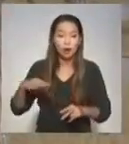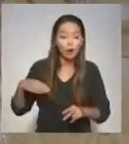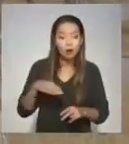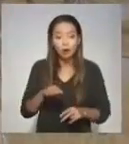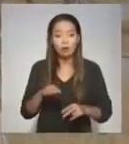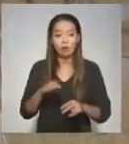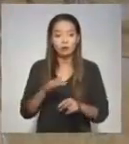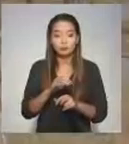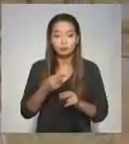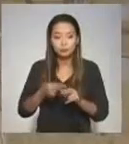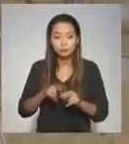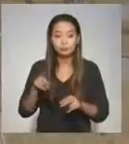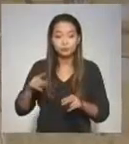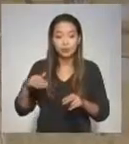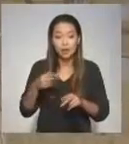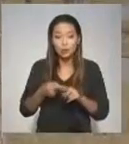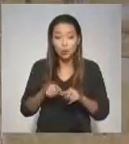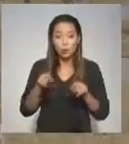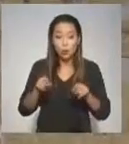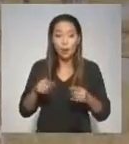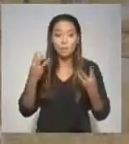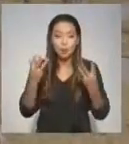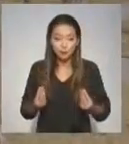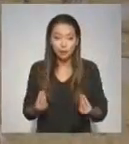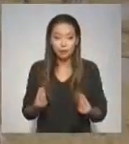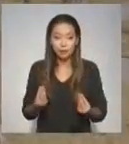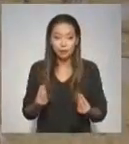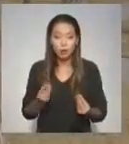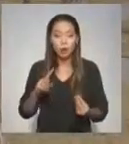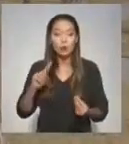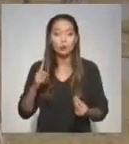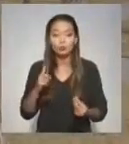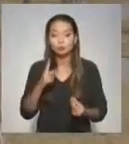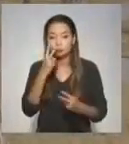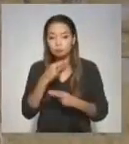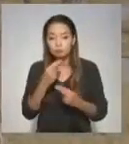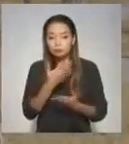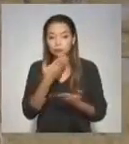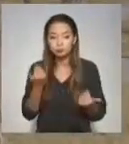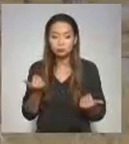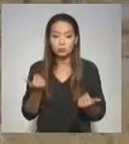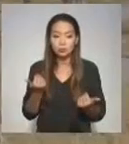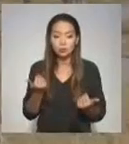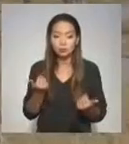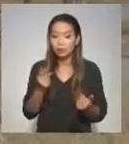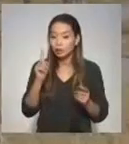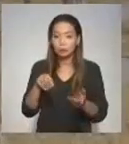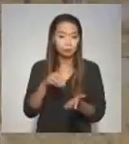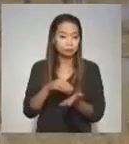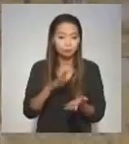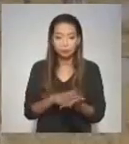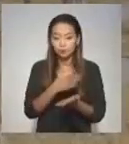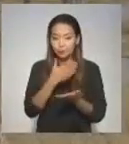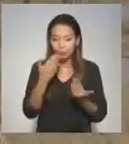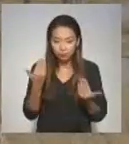бұрылғанында. Ол дәл осы моментті неге алмайды? Қалай деп отыр? Есепке алмай, сол